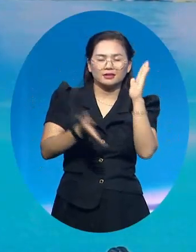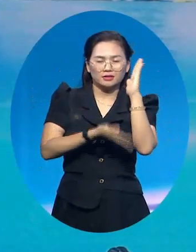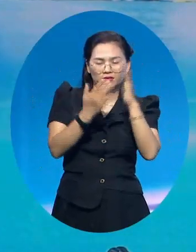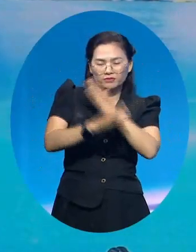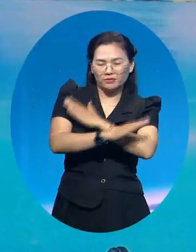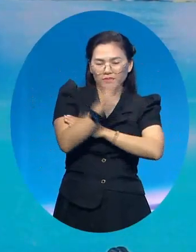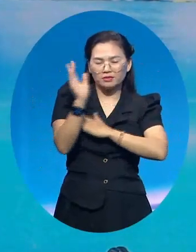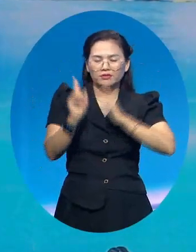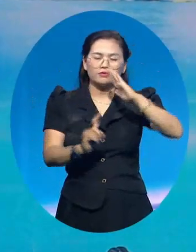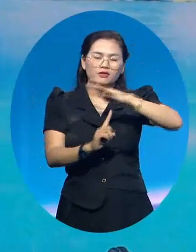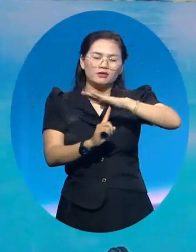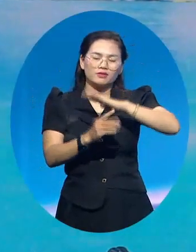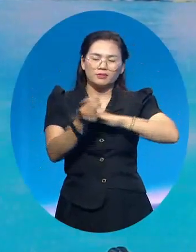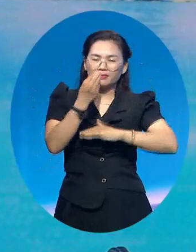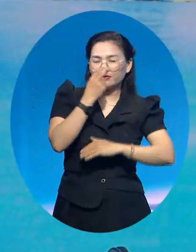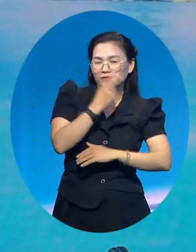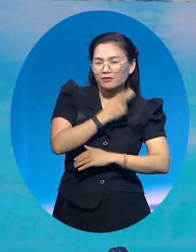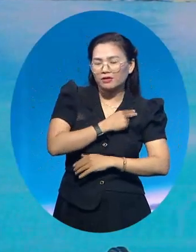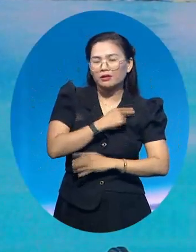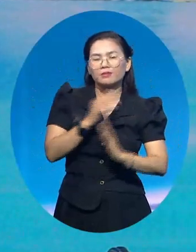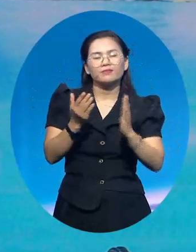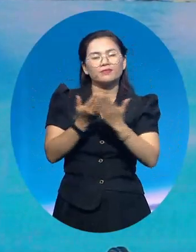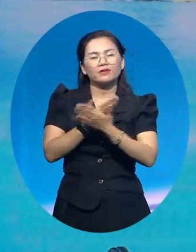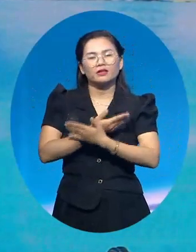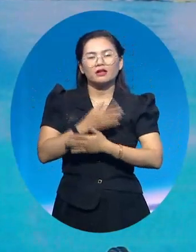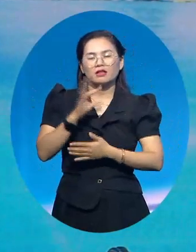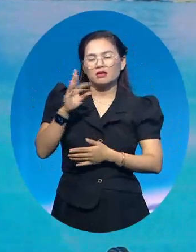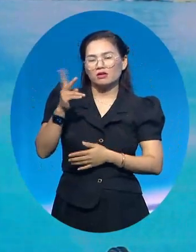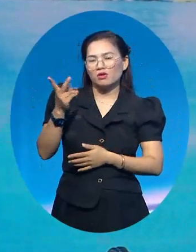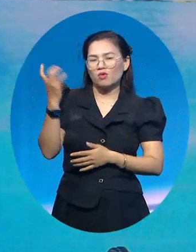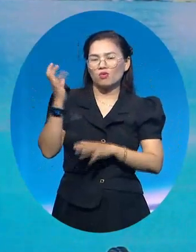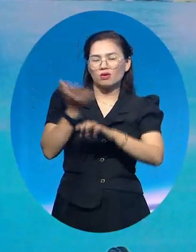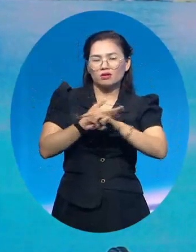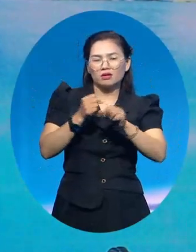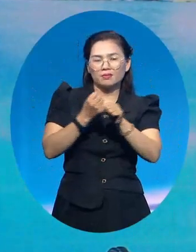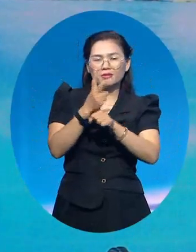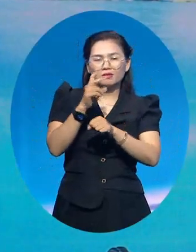phát triển văn hóa ẩm thực Việt Nam thành thương hiệu quốc gia giai đoạn